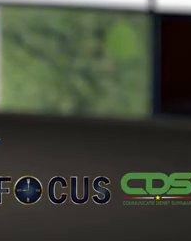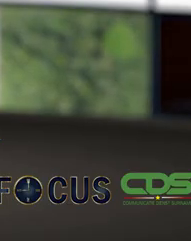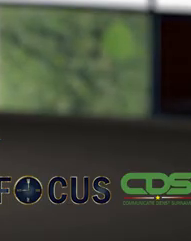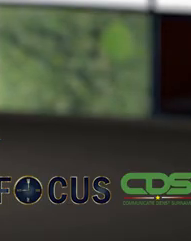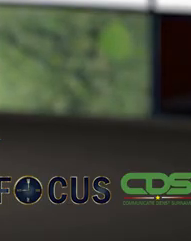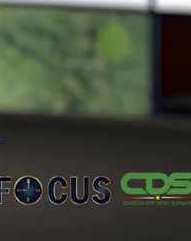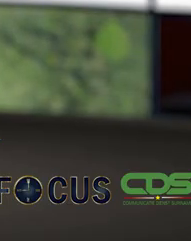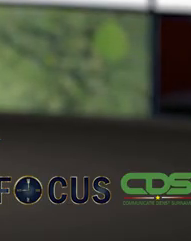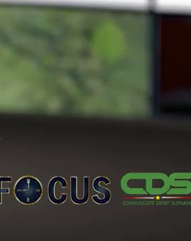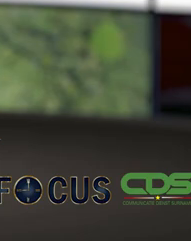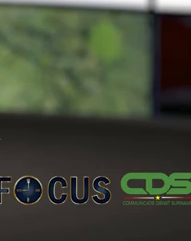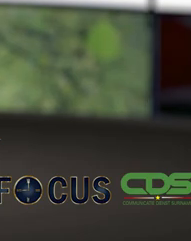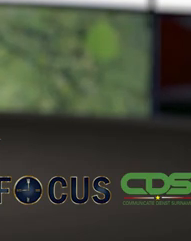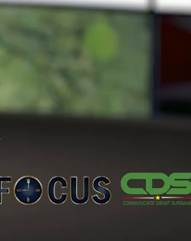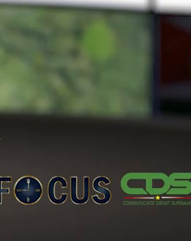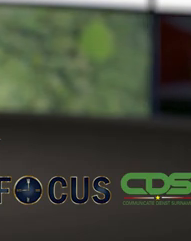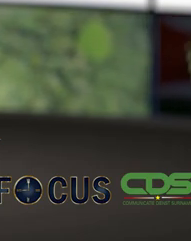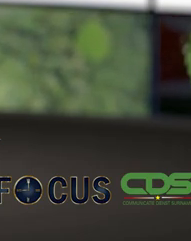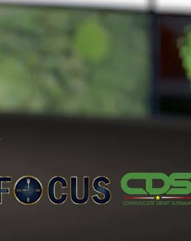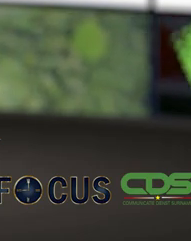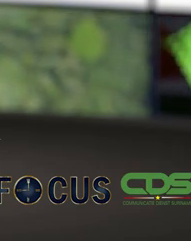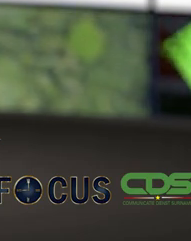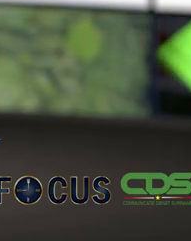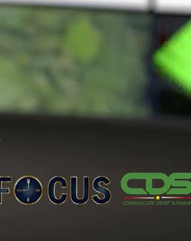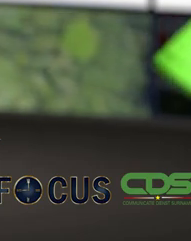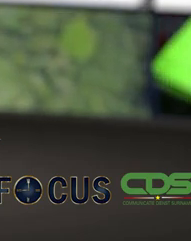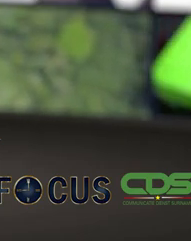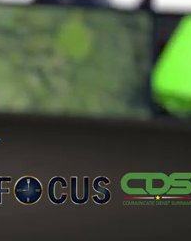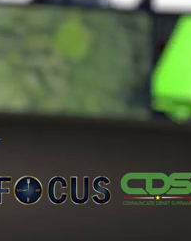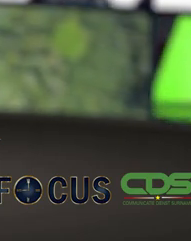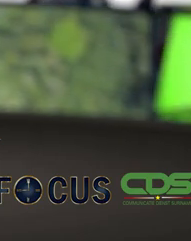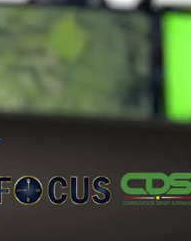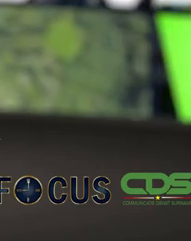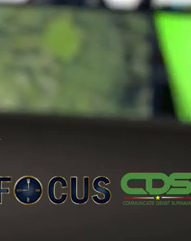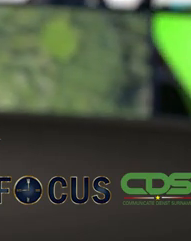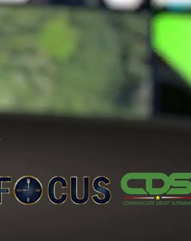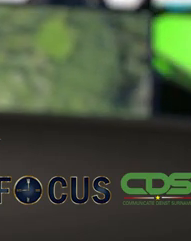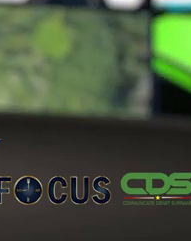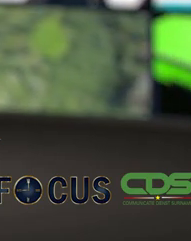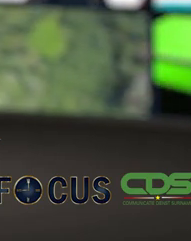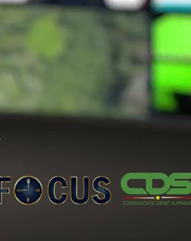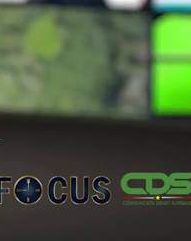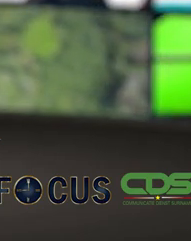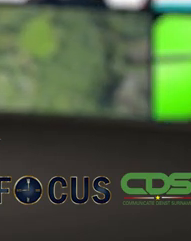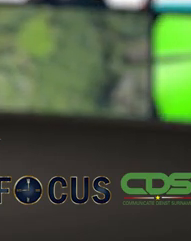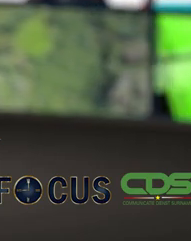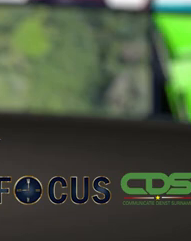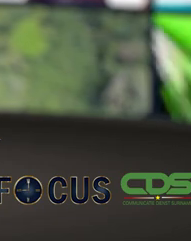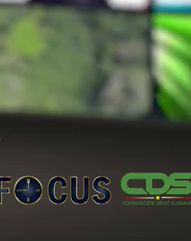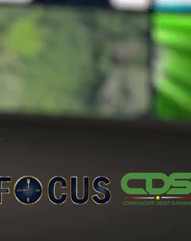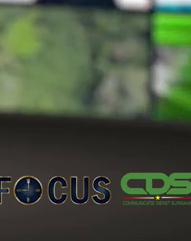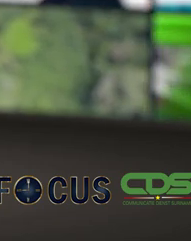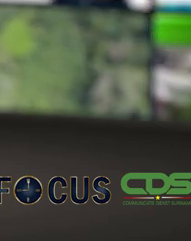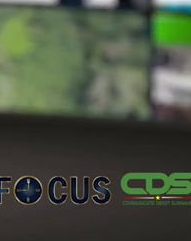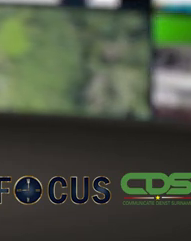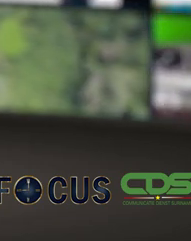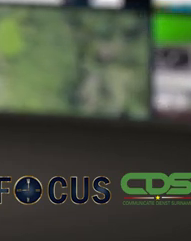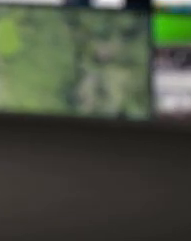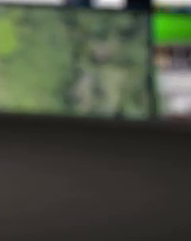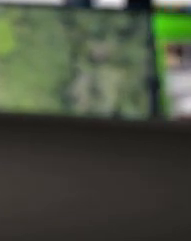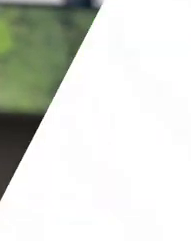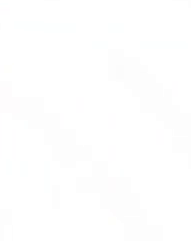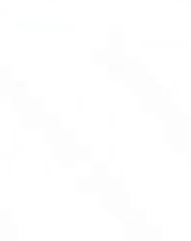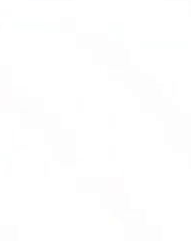Kijker van harte welkom bij deze aflevering van Focus. Het programma waar de focus wordt gelegd op de activiteiten die voor u als samenleving van belang